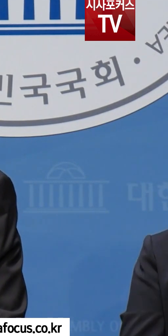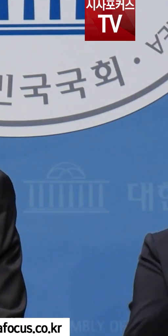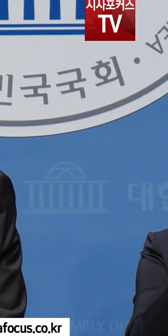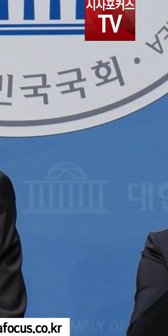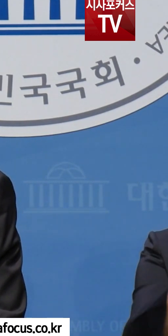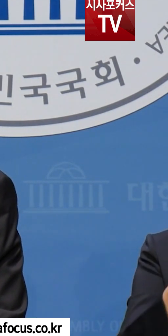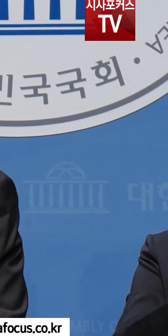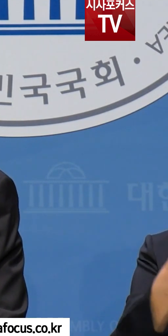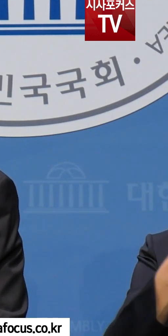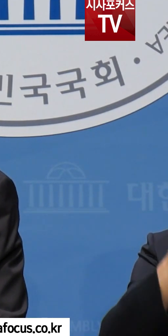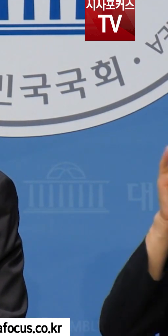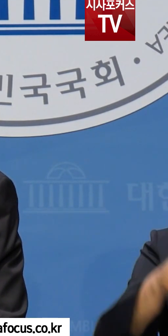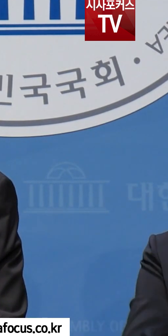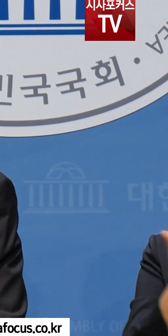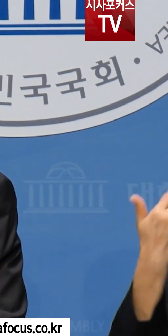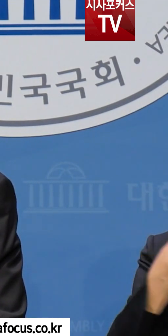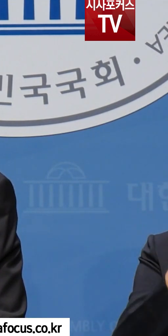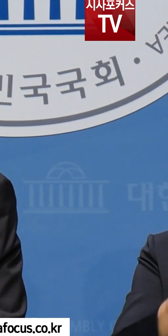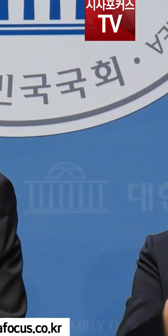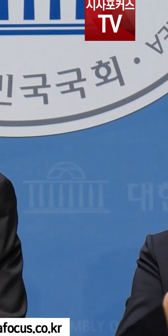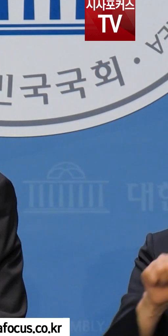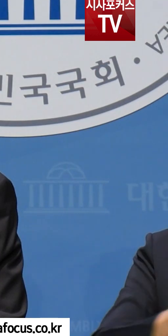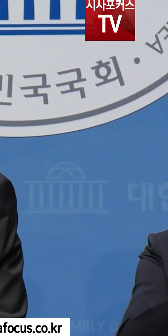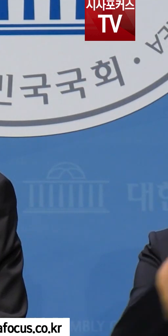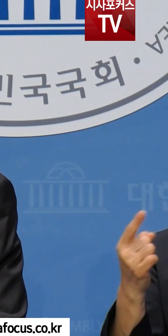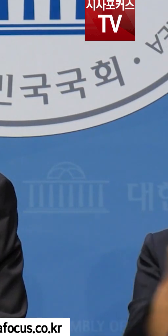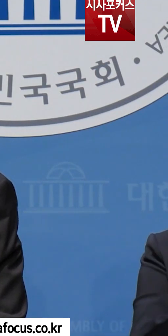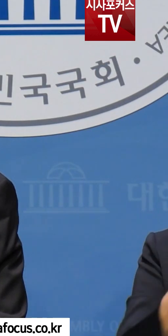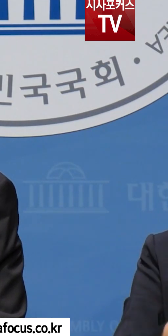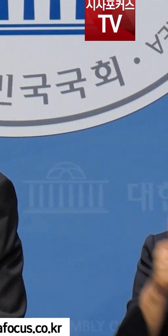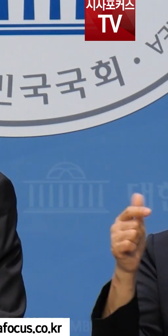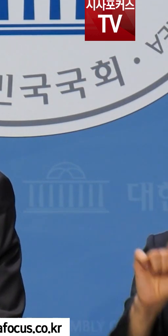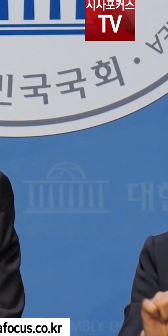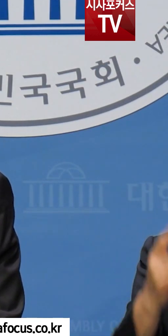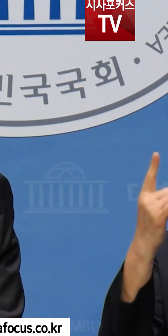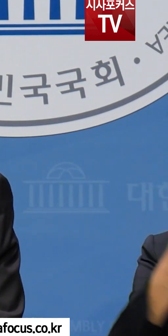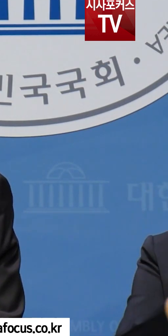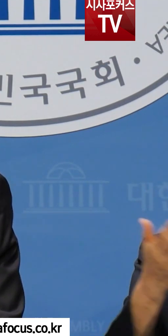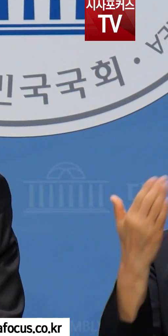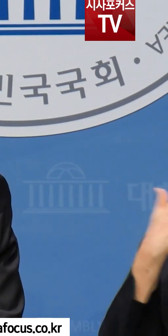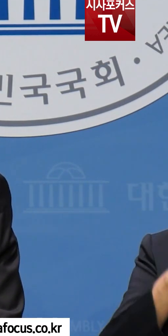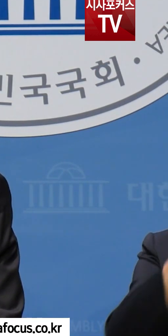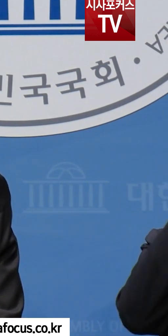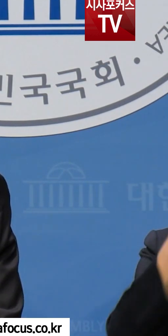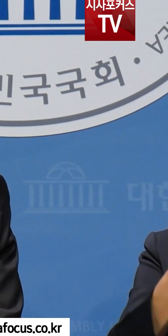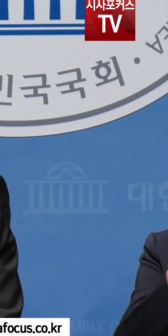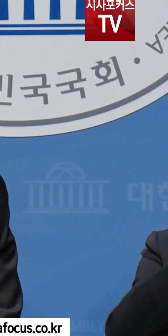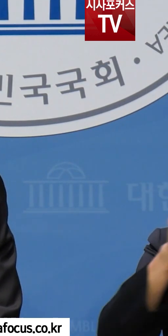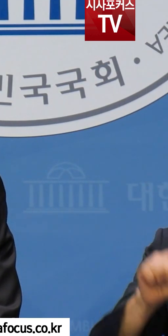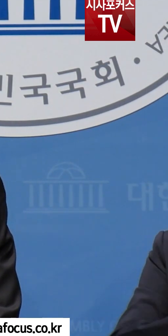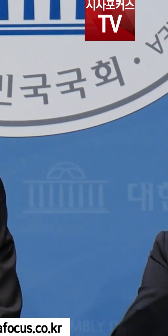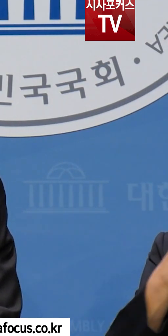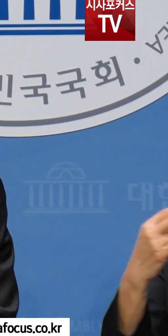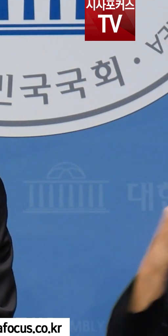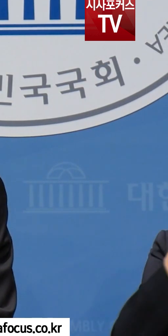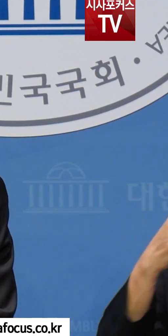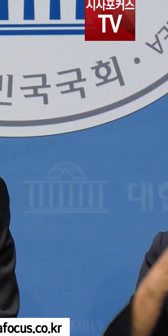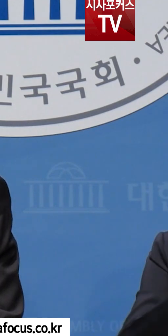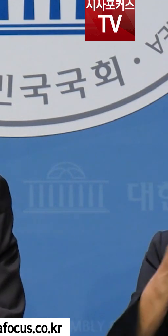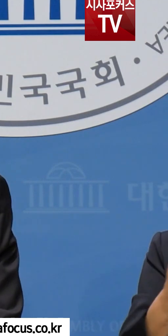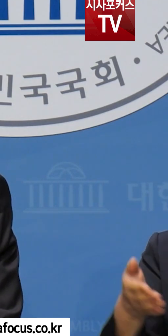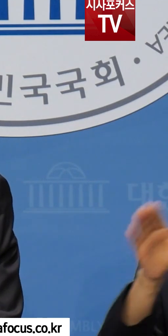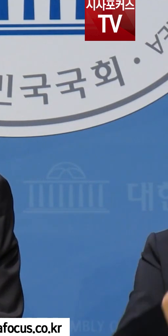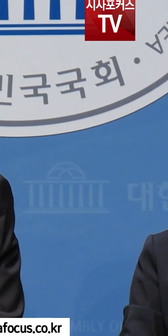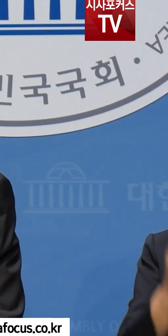대표적으로 교육부의 학교 교육환경 개선비 증액과 동시에 학교 급식실 한기시설 목표를